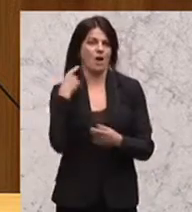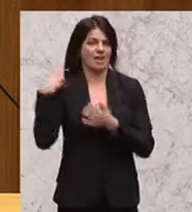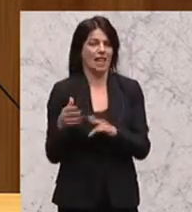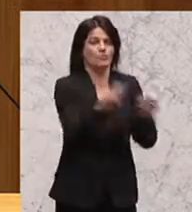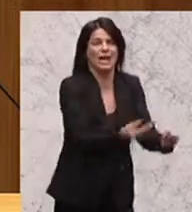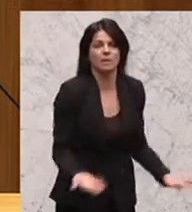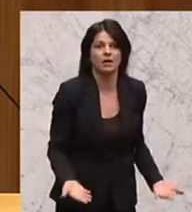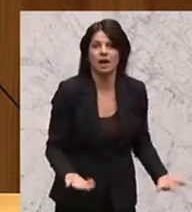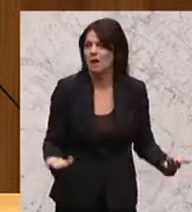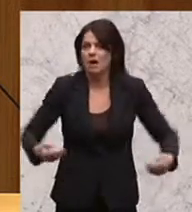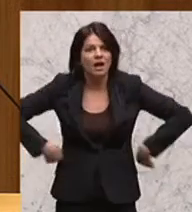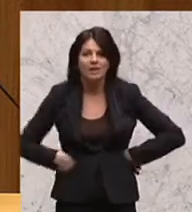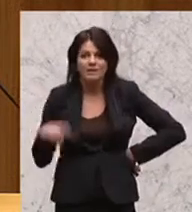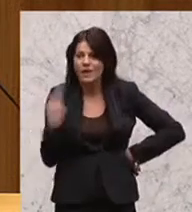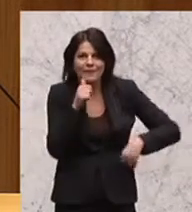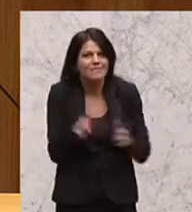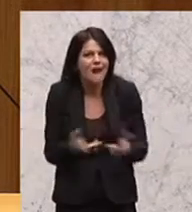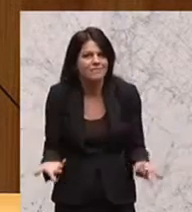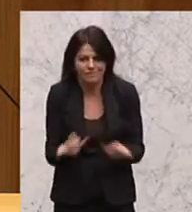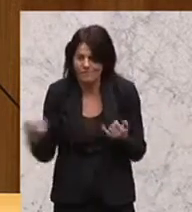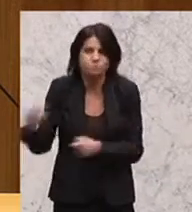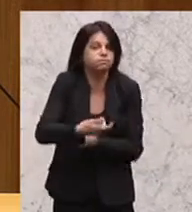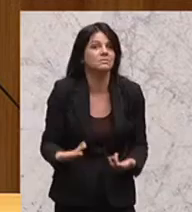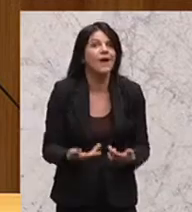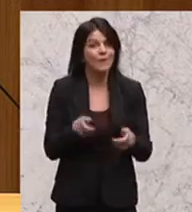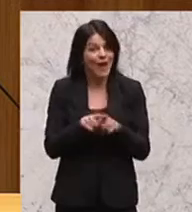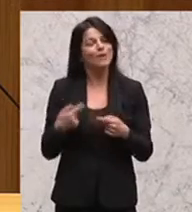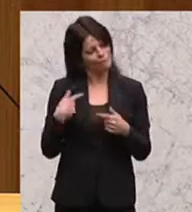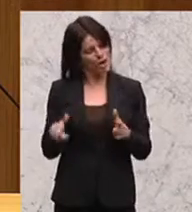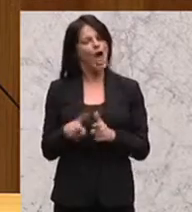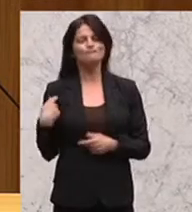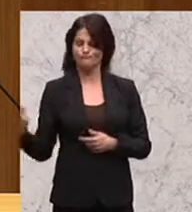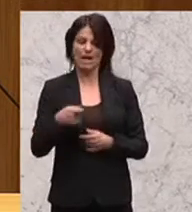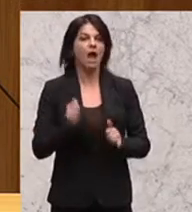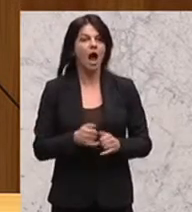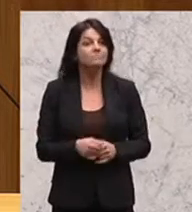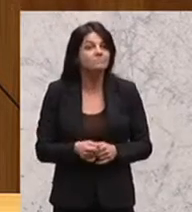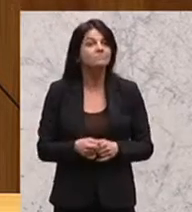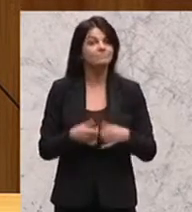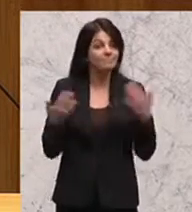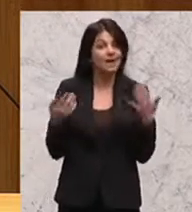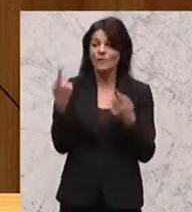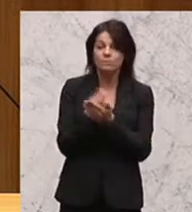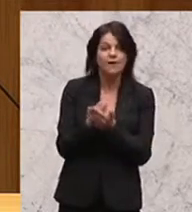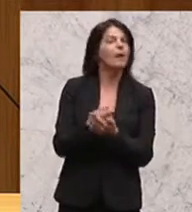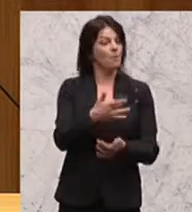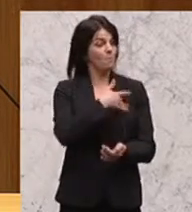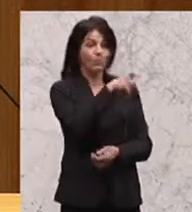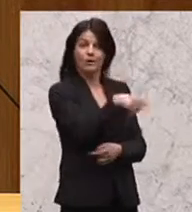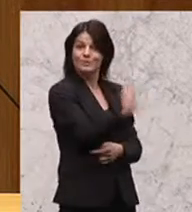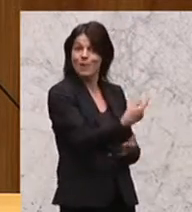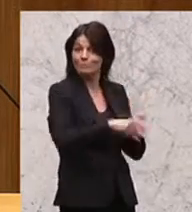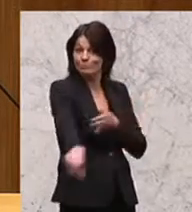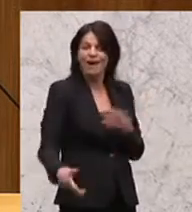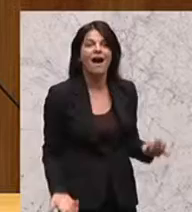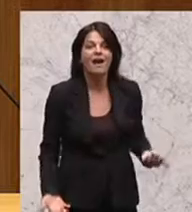ausfallen. Aber wir können sie uns nicht leisten. Und wenn wir sie uns leisten, dann leisten wir sie uns auf Pump. Das heißt, der Bürger bezahlt sie sich selbst.